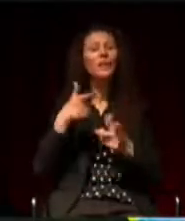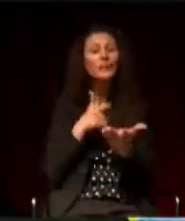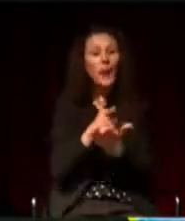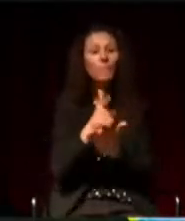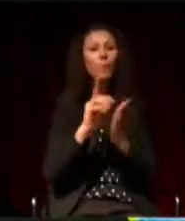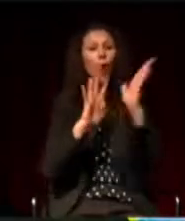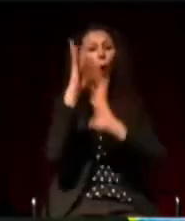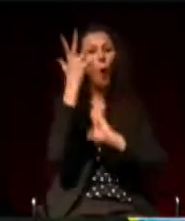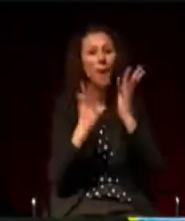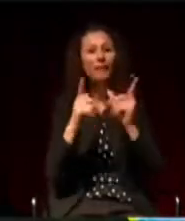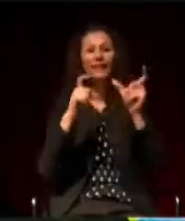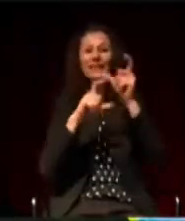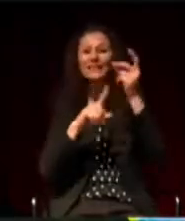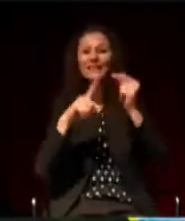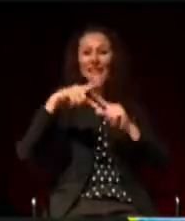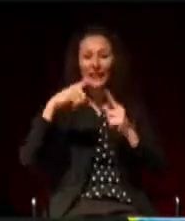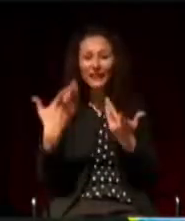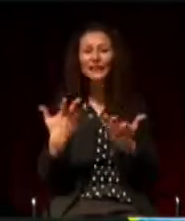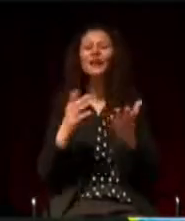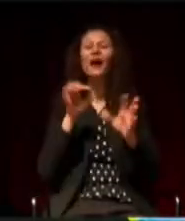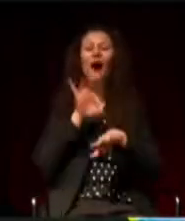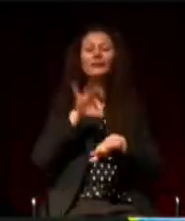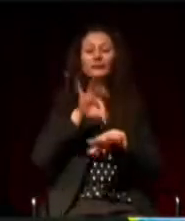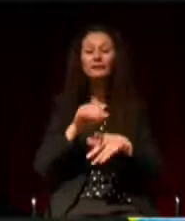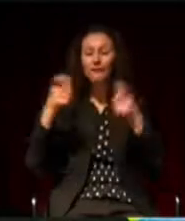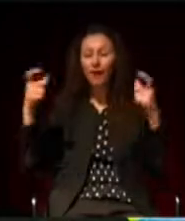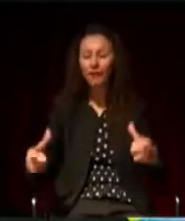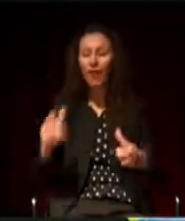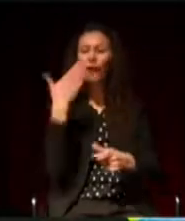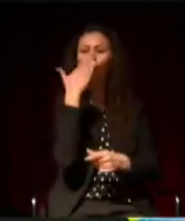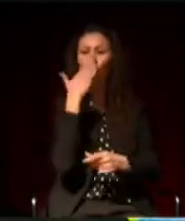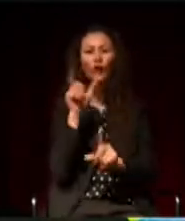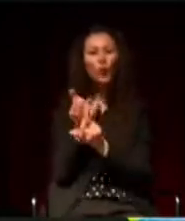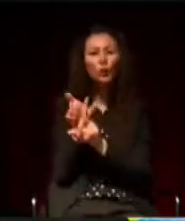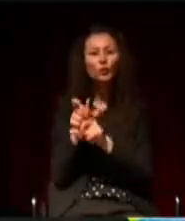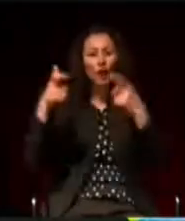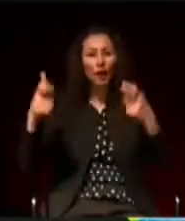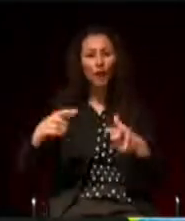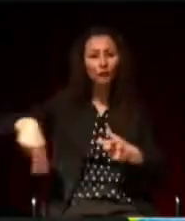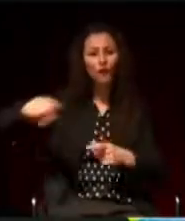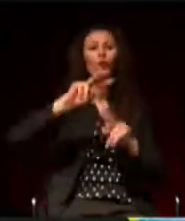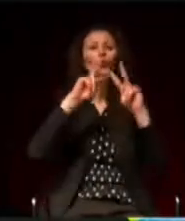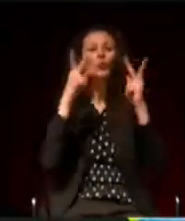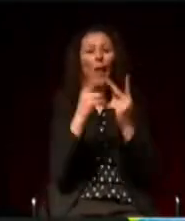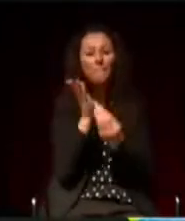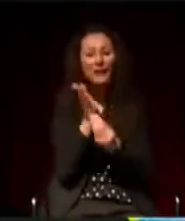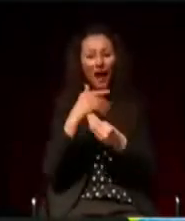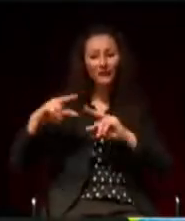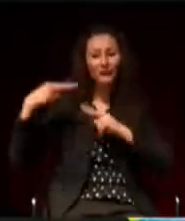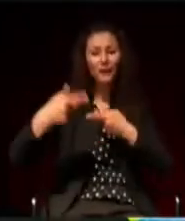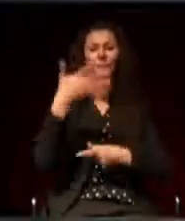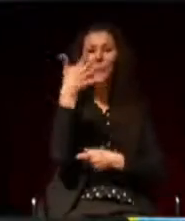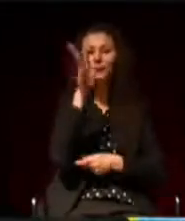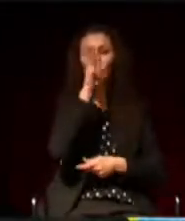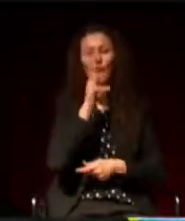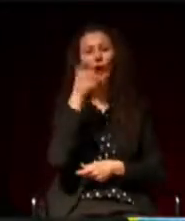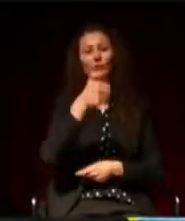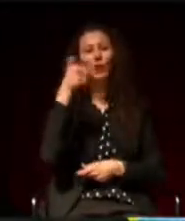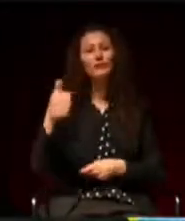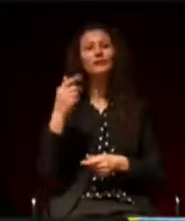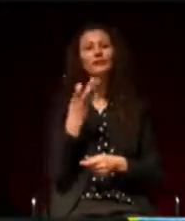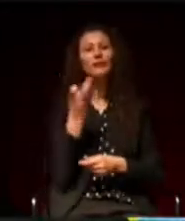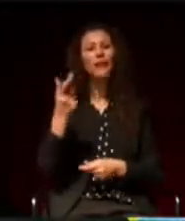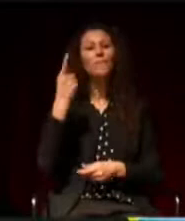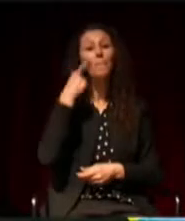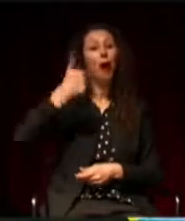alan, orman alanı, sit ve diğer koruma alanları, hassas alanlar, doğal karakteri korunacak alanlar, dünya mirası alanları, 5366 sayılı kanun